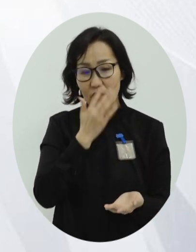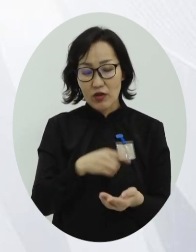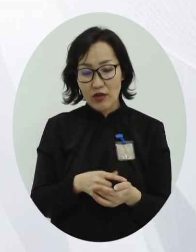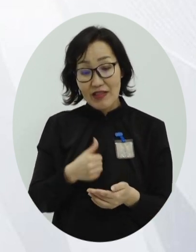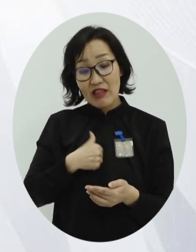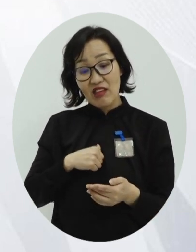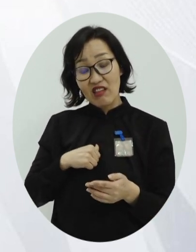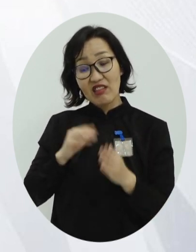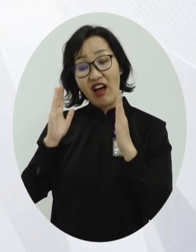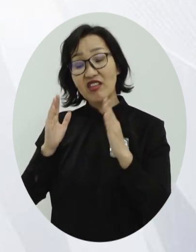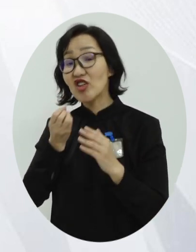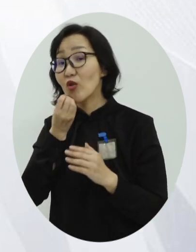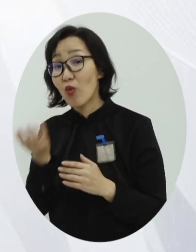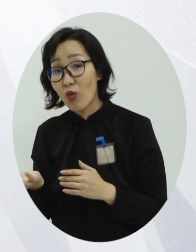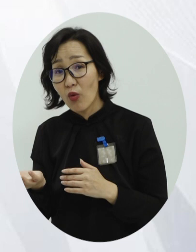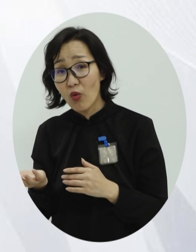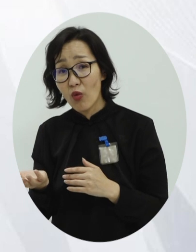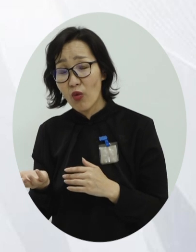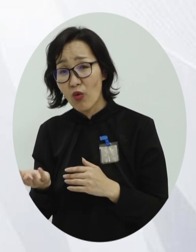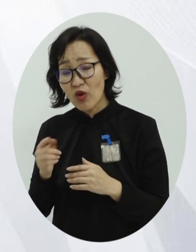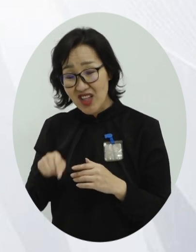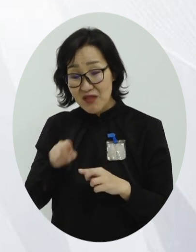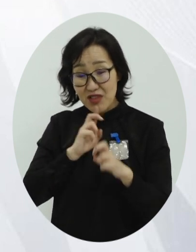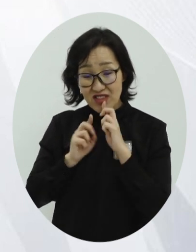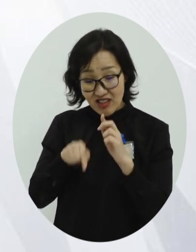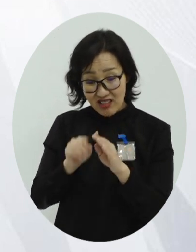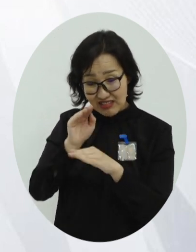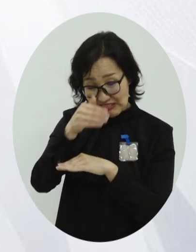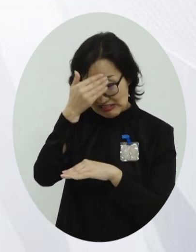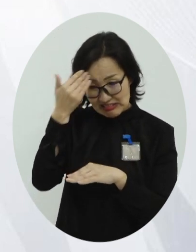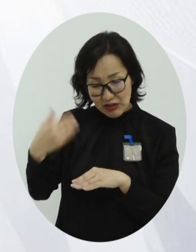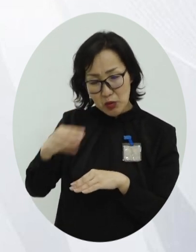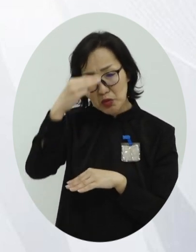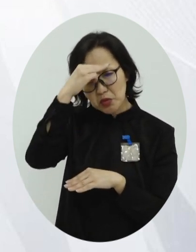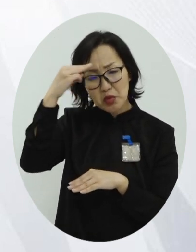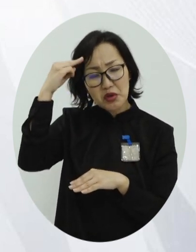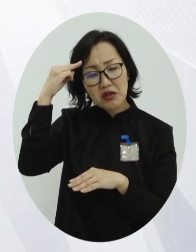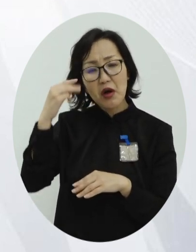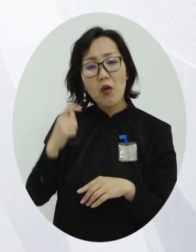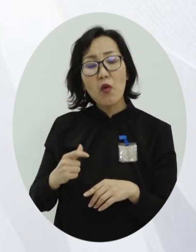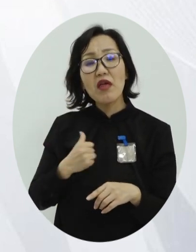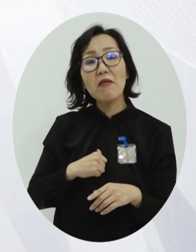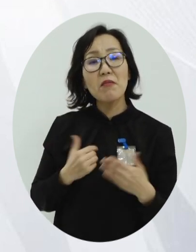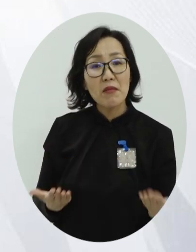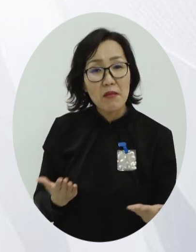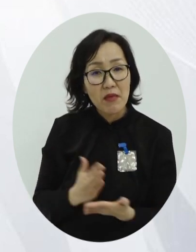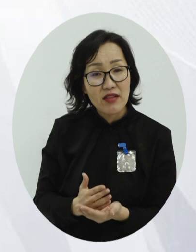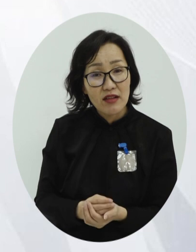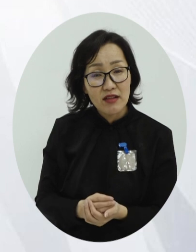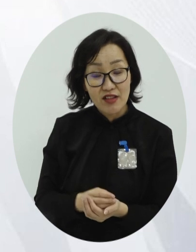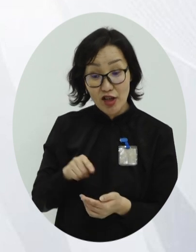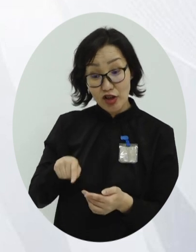За, хинт хандах вэ? Ийм бэрхшээлийг давж байсан дуршлахтай хүн хэн